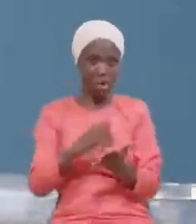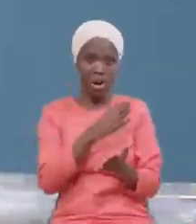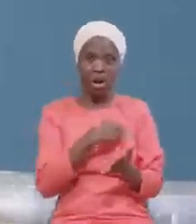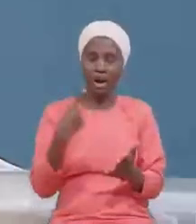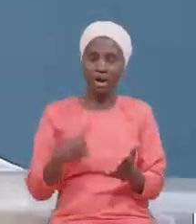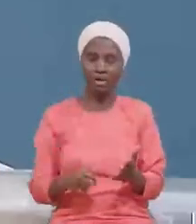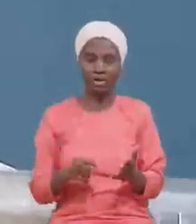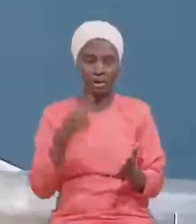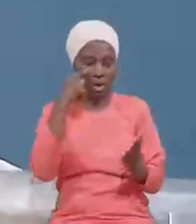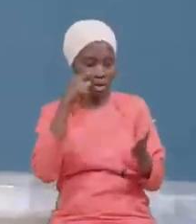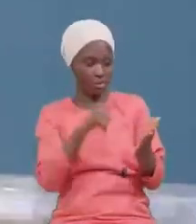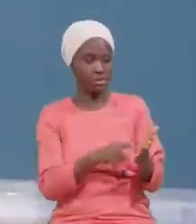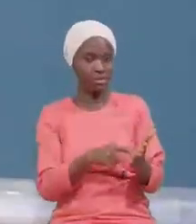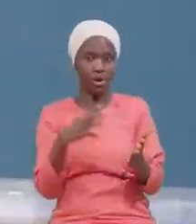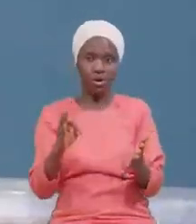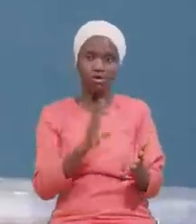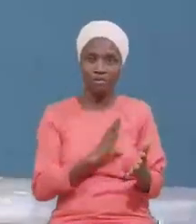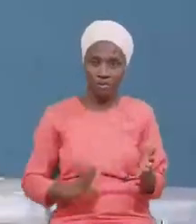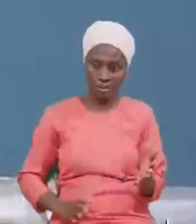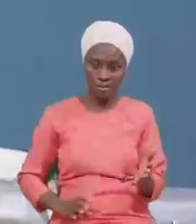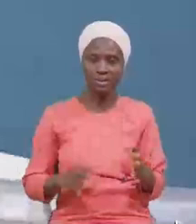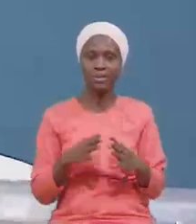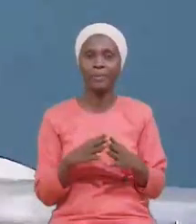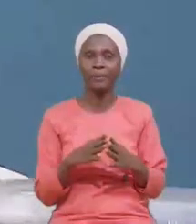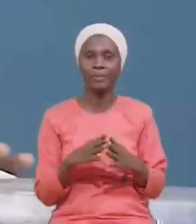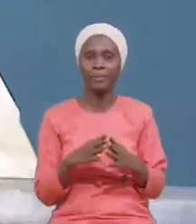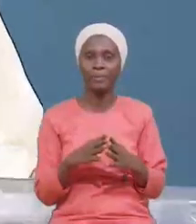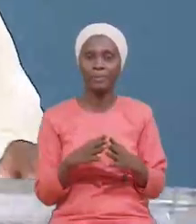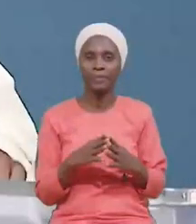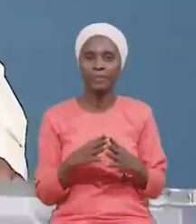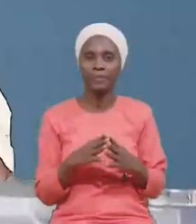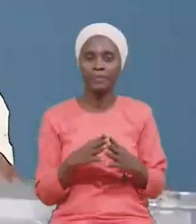Et nous voyons la reconnaissance et l'identification de Christ.